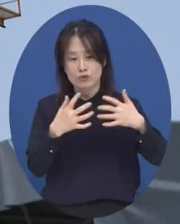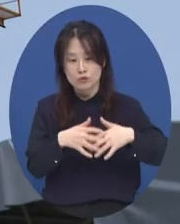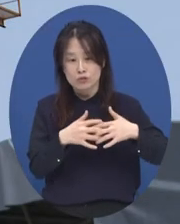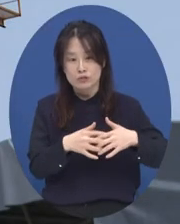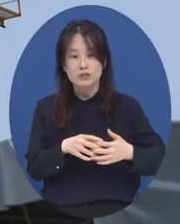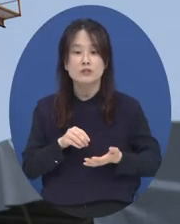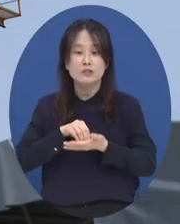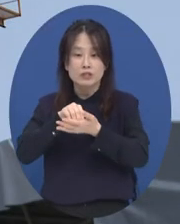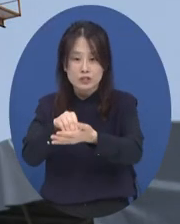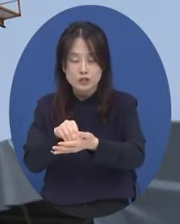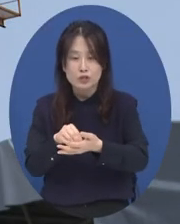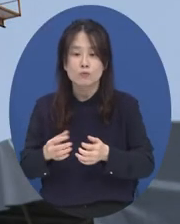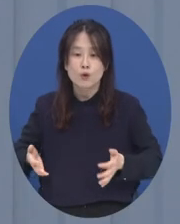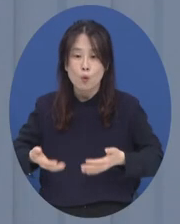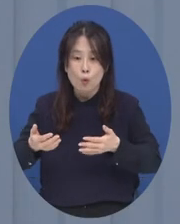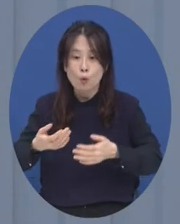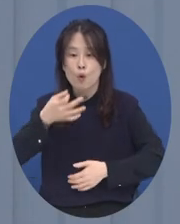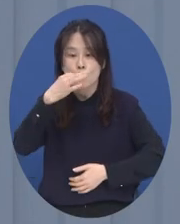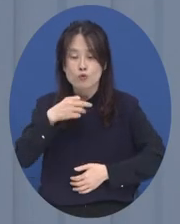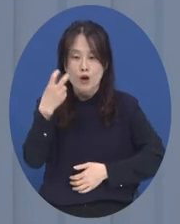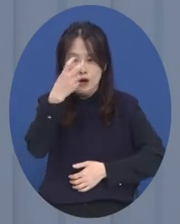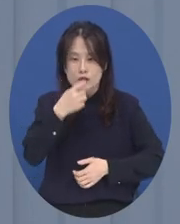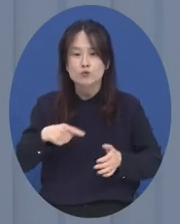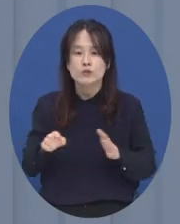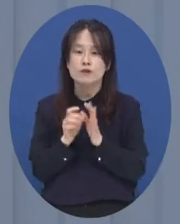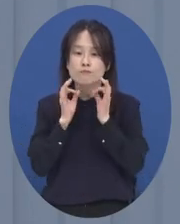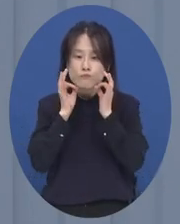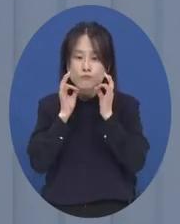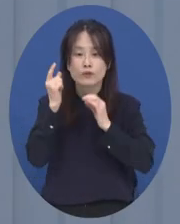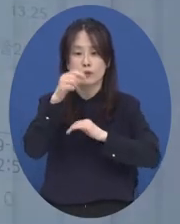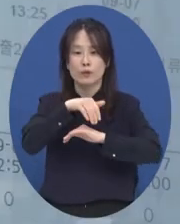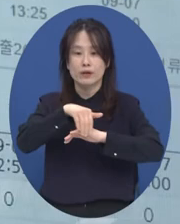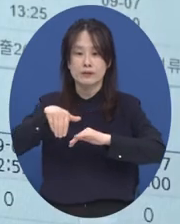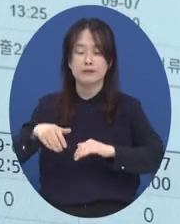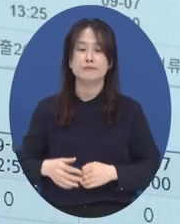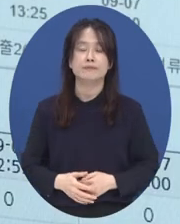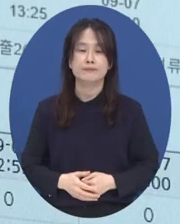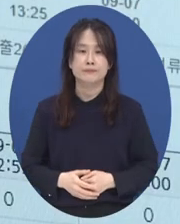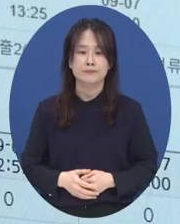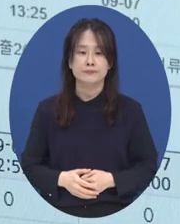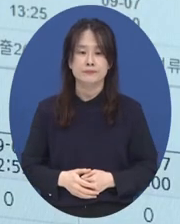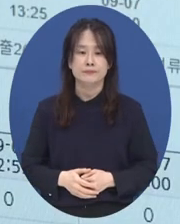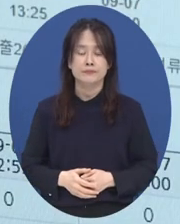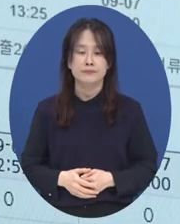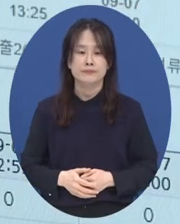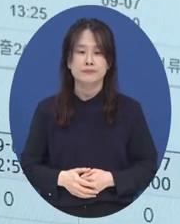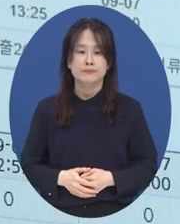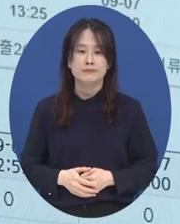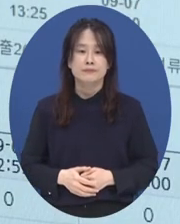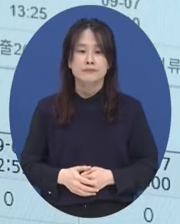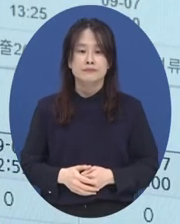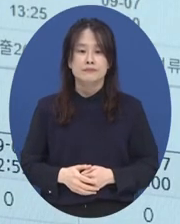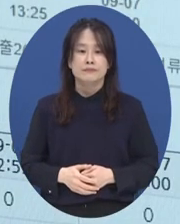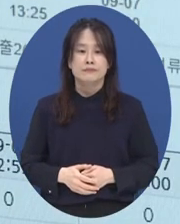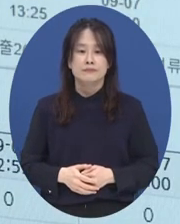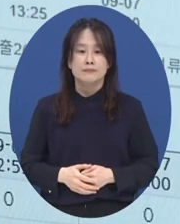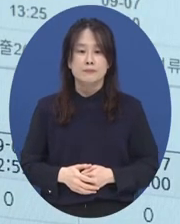가입을 독려하고 효율적인 관리를 위해 힘쓴 단 방침입니다 경기 gtv 구형 10입니다